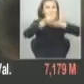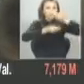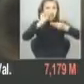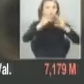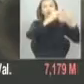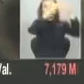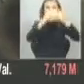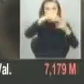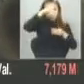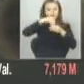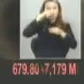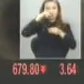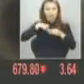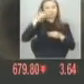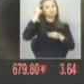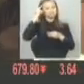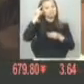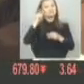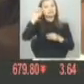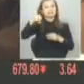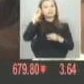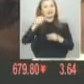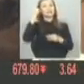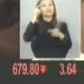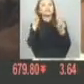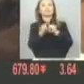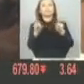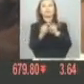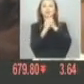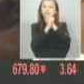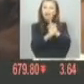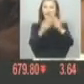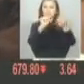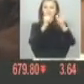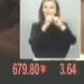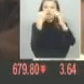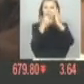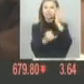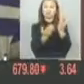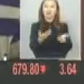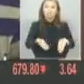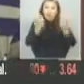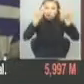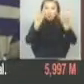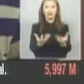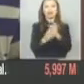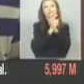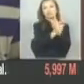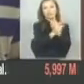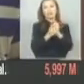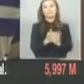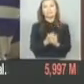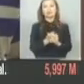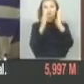ไขร่างกฎหมายนี้เพราะว่าเป็นการยืดหยุ่นตามความหนักเบาของการกระทำความผิดและทำให้ผู้ประกอบการสามารถน